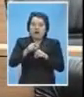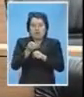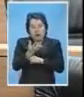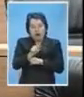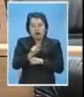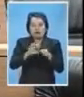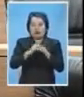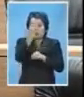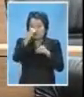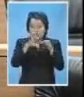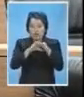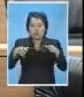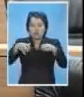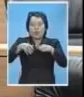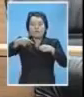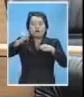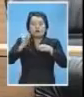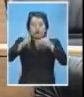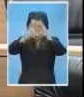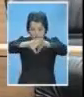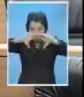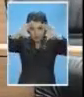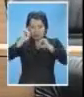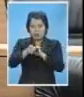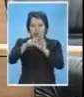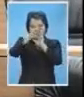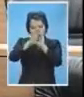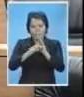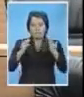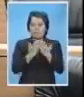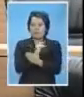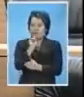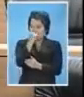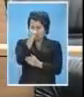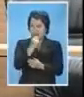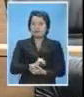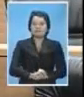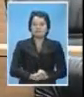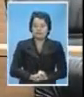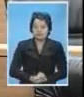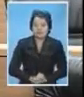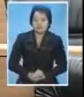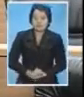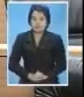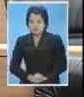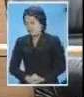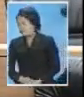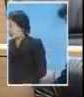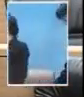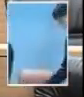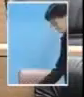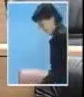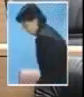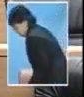ทยเข้ามาเป็นรัฐบาลก็จะปรับเปลี่ยนนโยบายใหม่เห็นไหมครับในวันที่พวกผมลุ